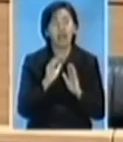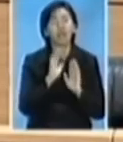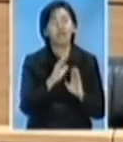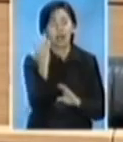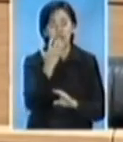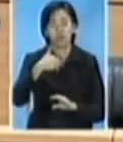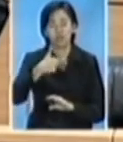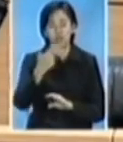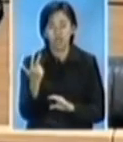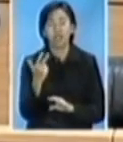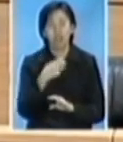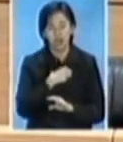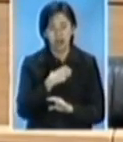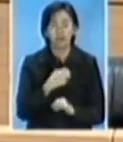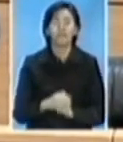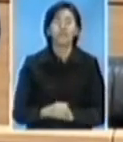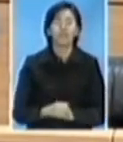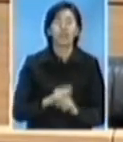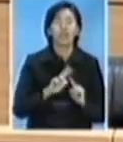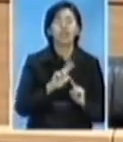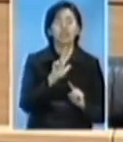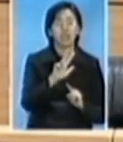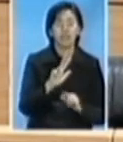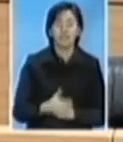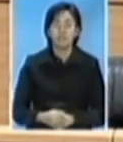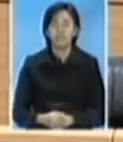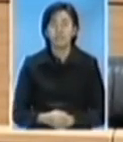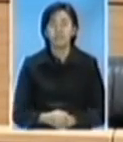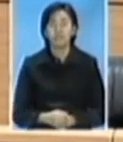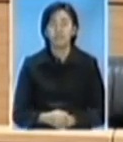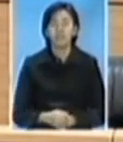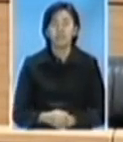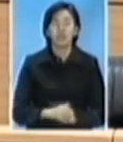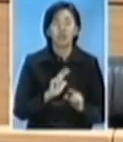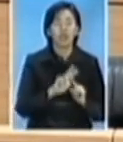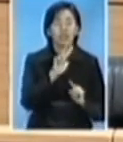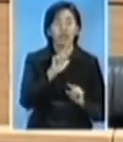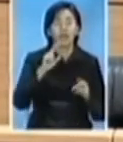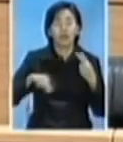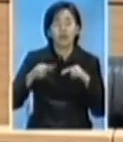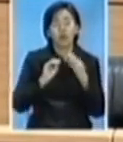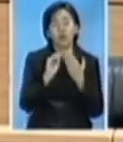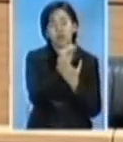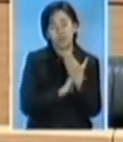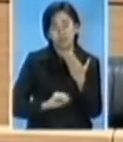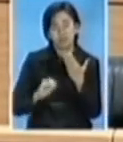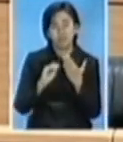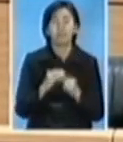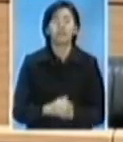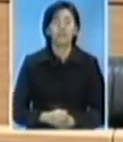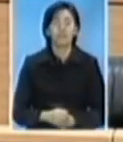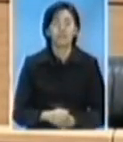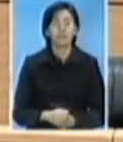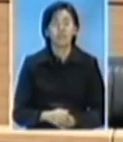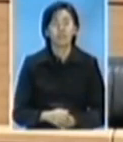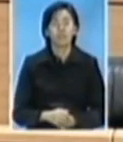ยเรื่องที่3ครับท่านครับการปกครองท้องถิ่นท่านเ